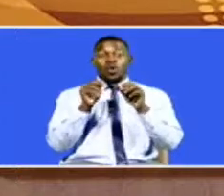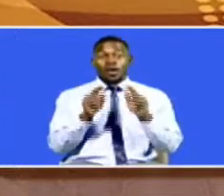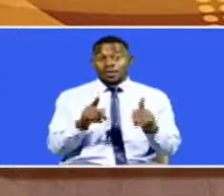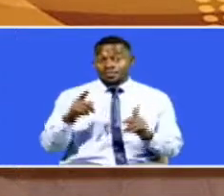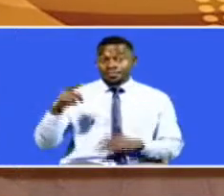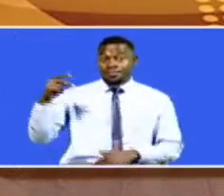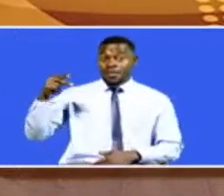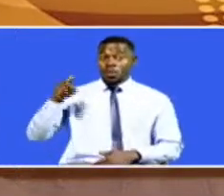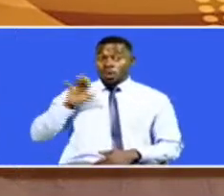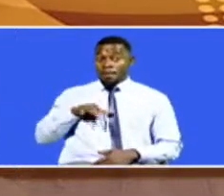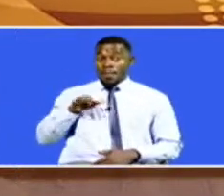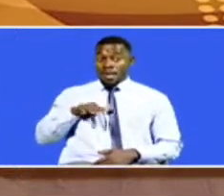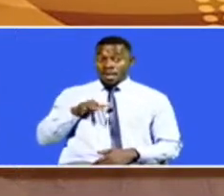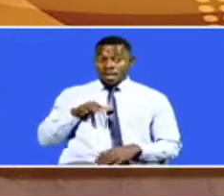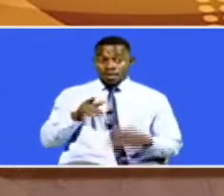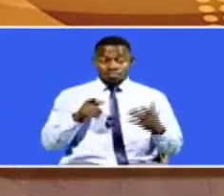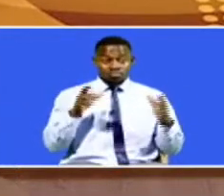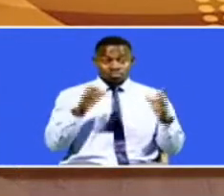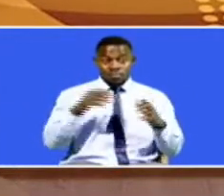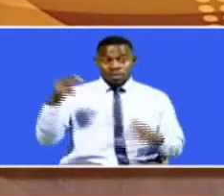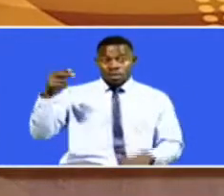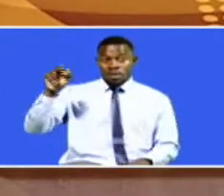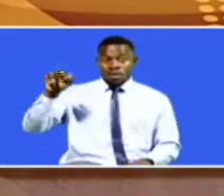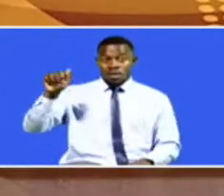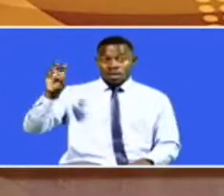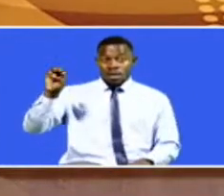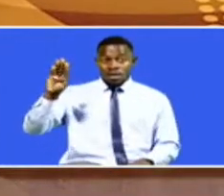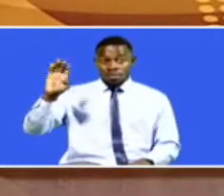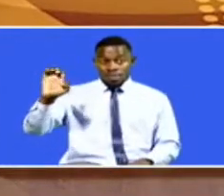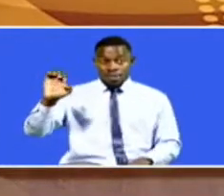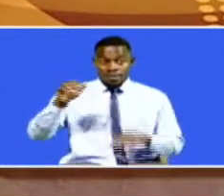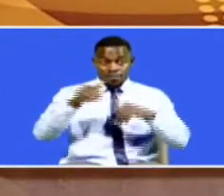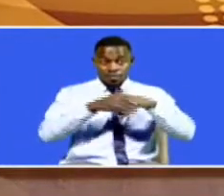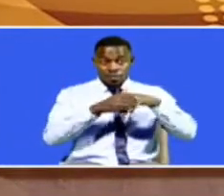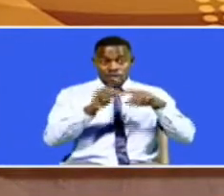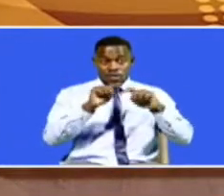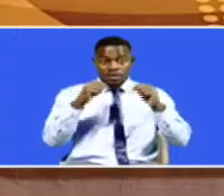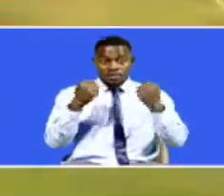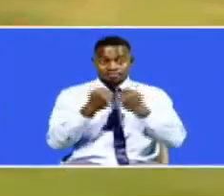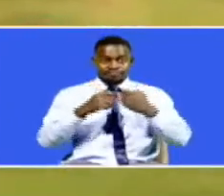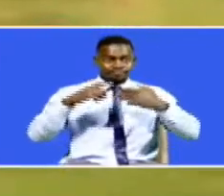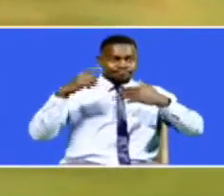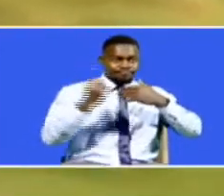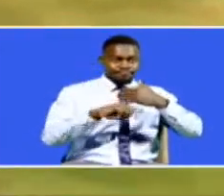Starlets ilibanduliwa nje ya dimba la barani Afrika kwa kinadada baada ya kulazwa bao